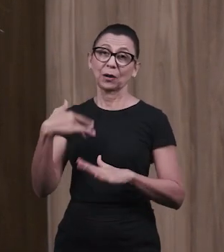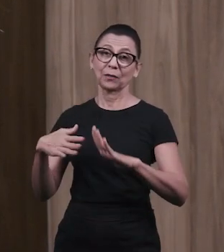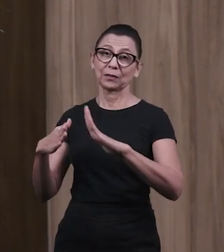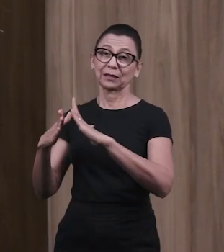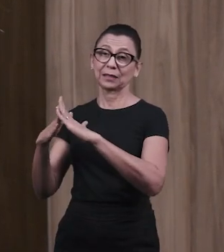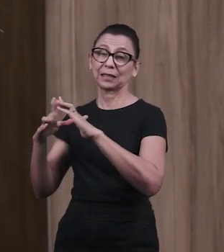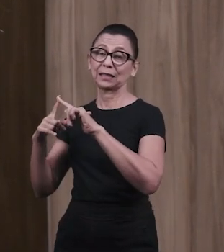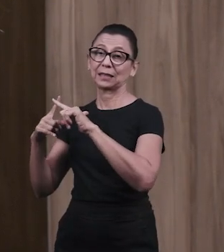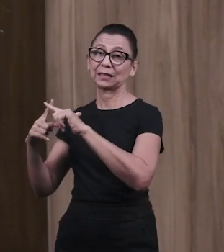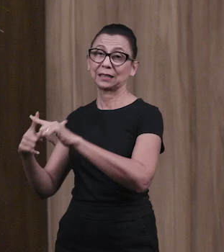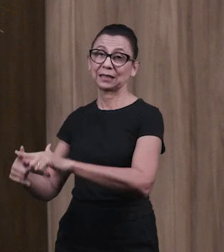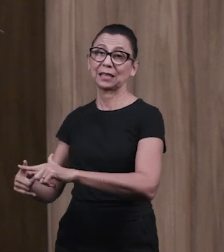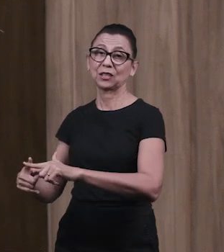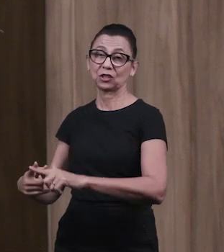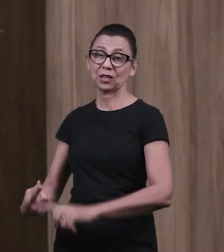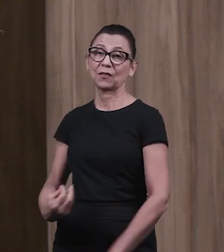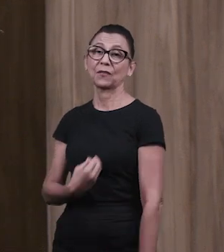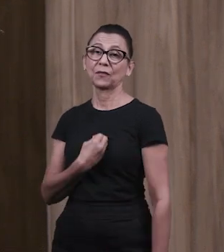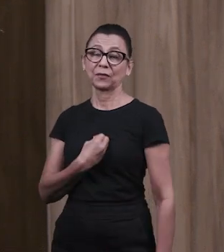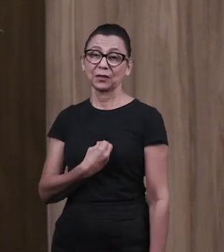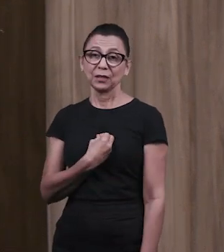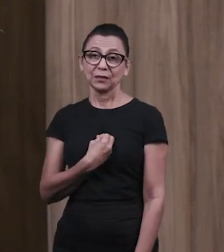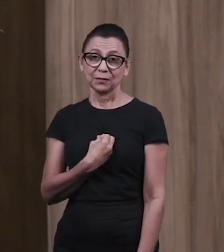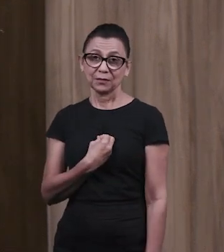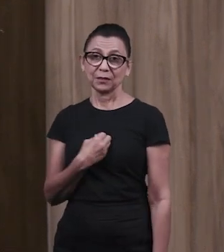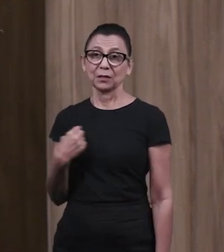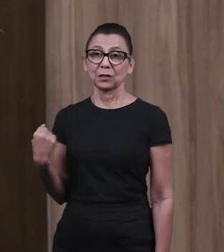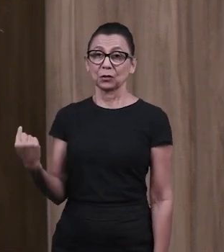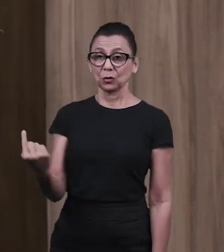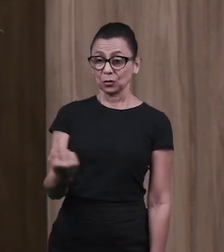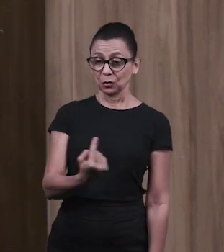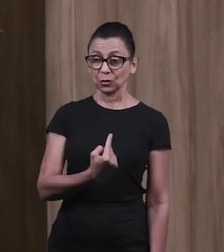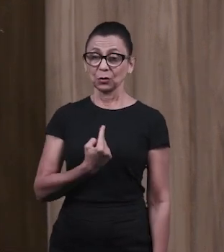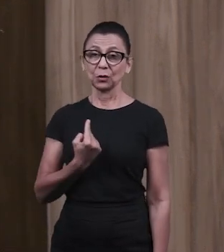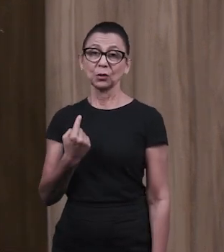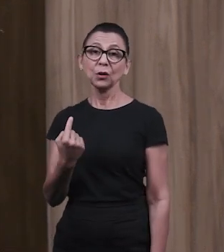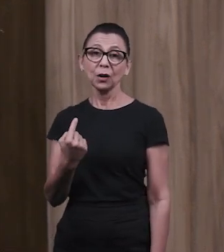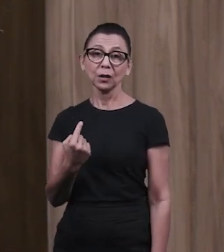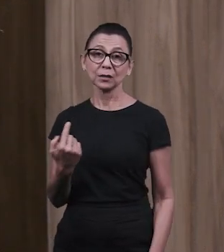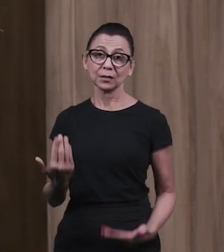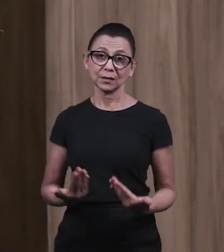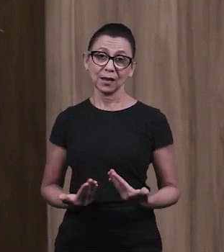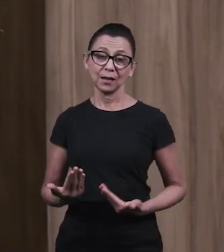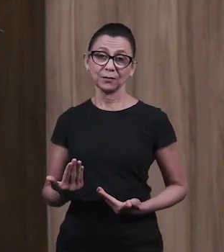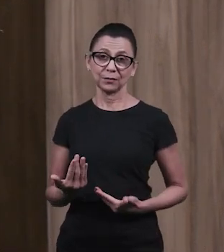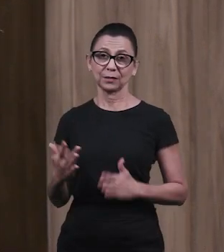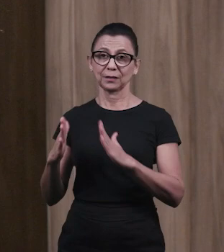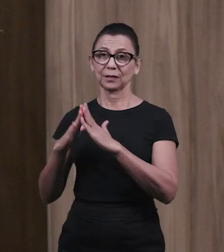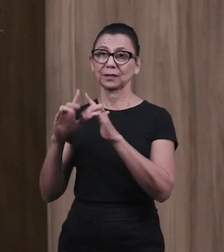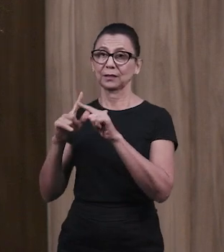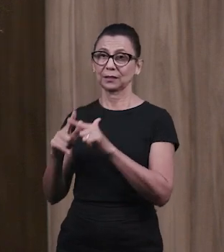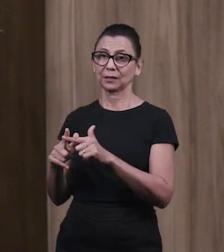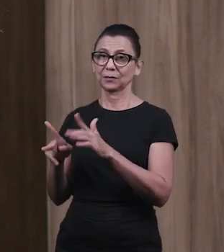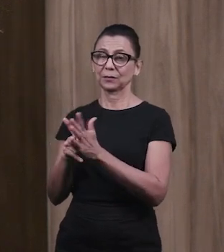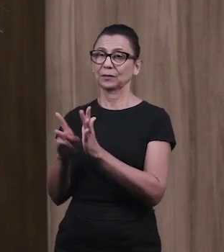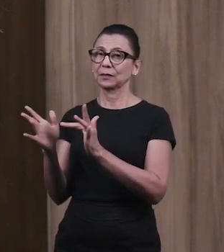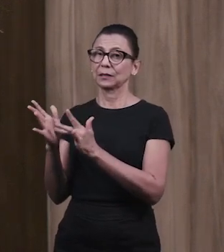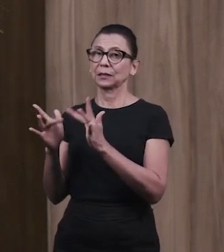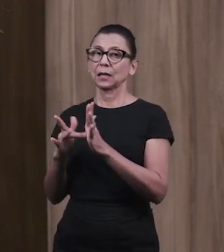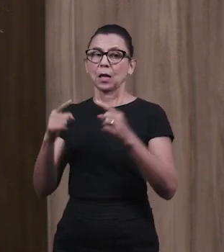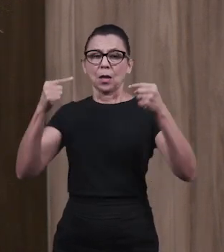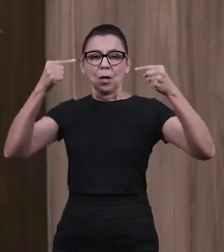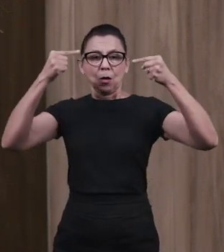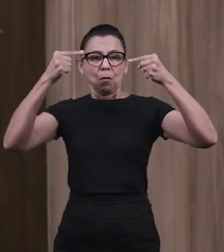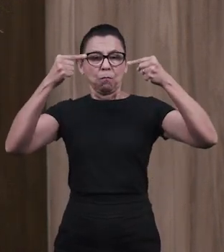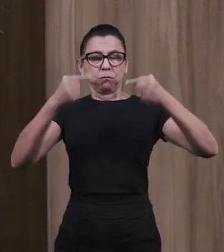проходит, которые мы проходим, как члены церкви Господа Иисуса. Это великие проблемы, это